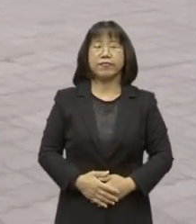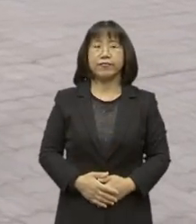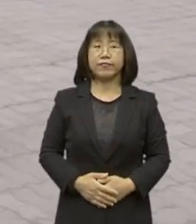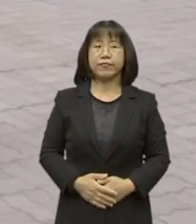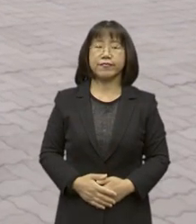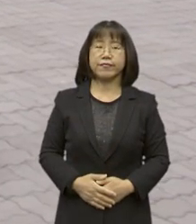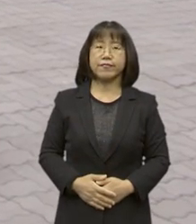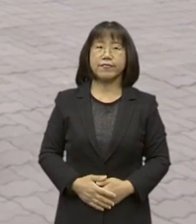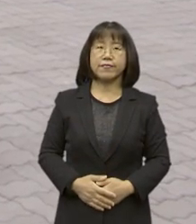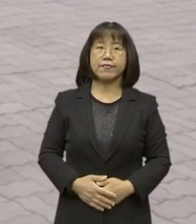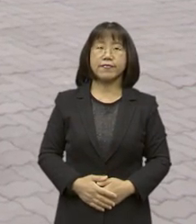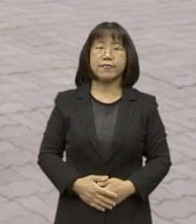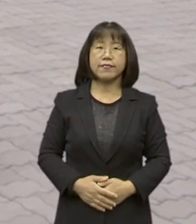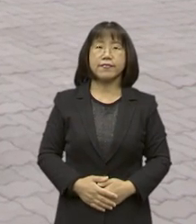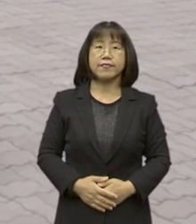계획입니다